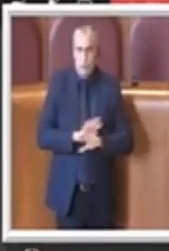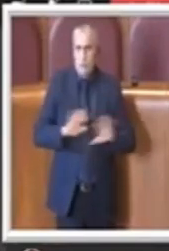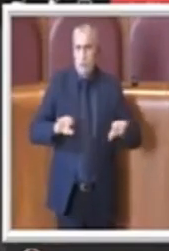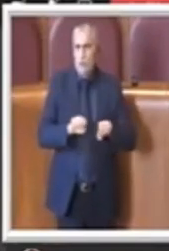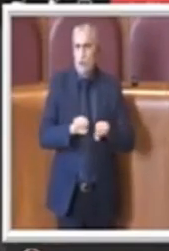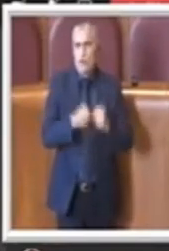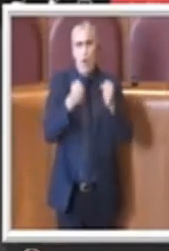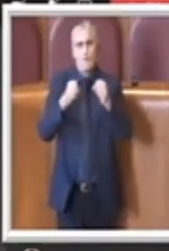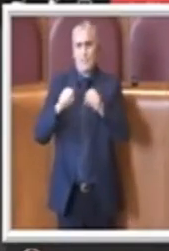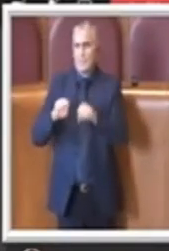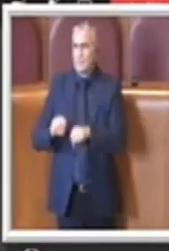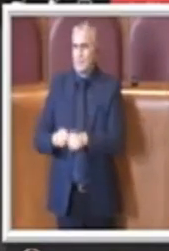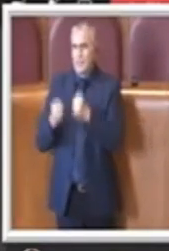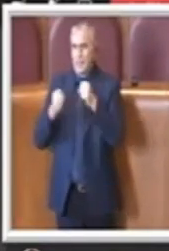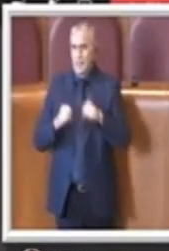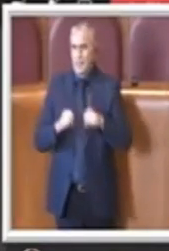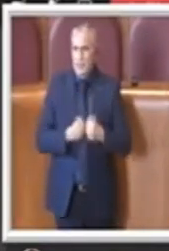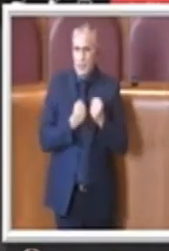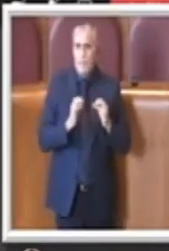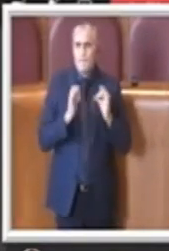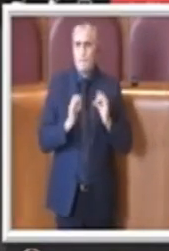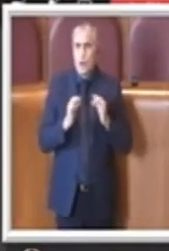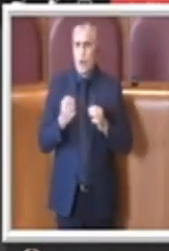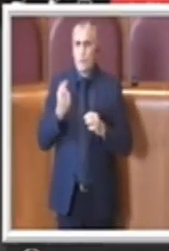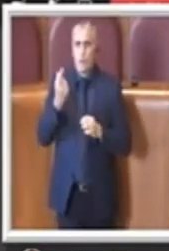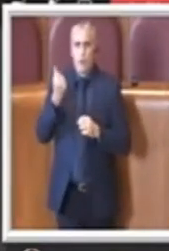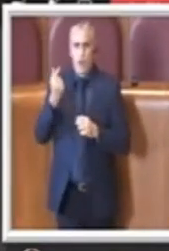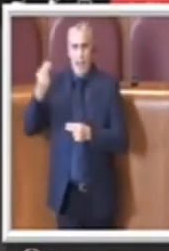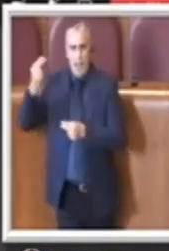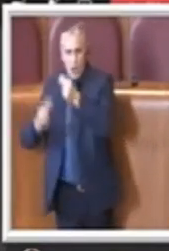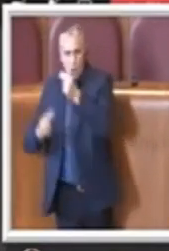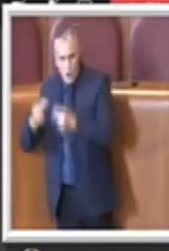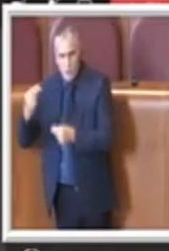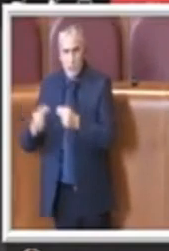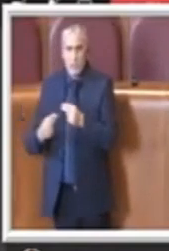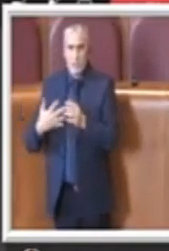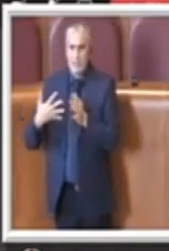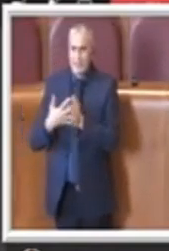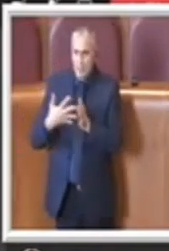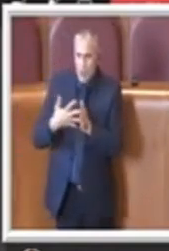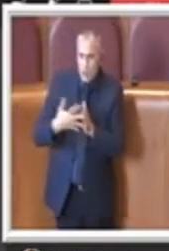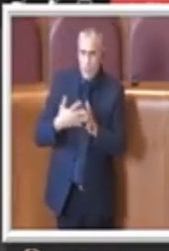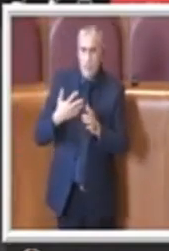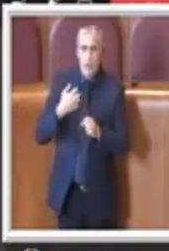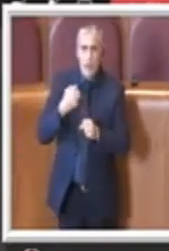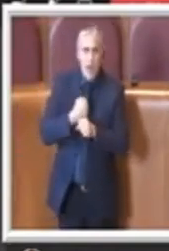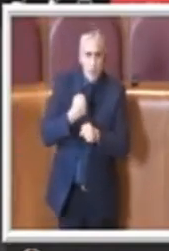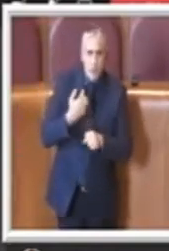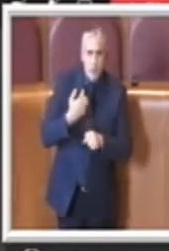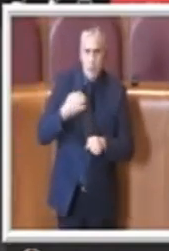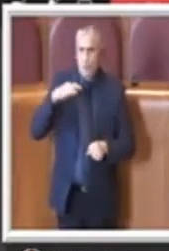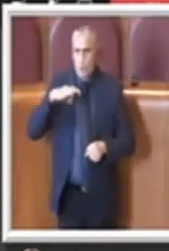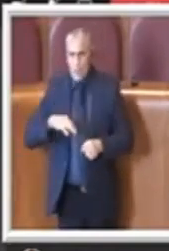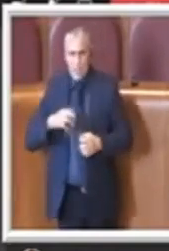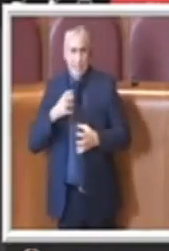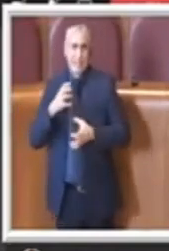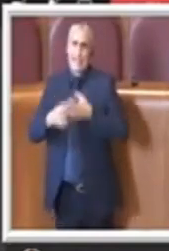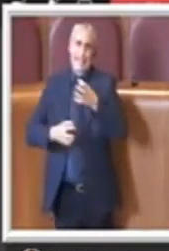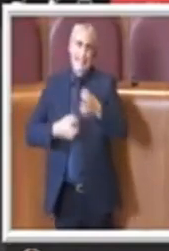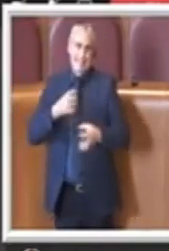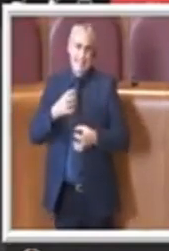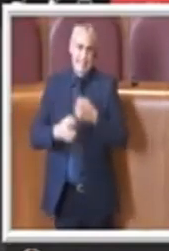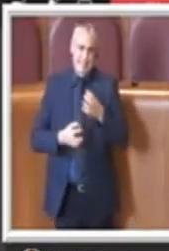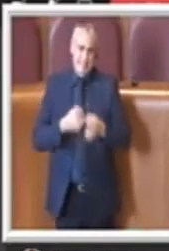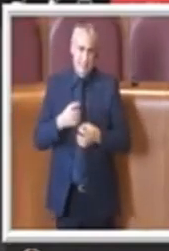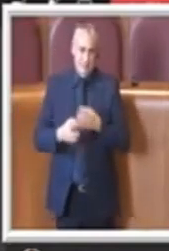anche penso all'economia insomma le difficoltà che l'economia sta sostenendo per superare questa emergenza